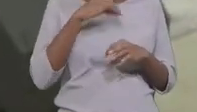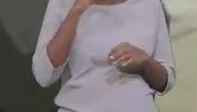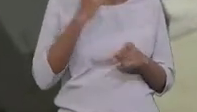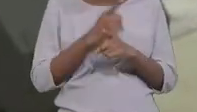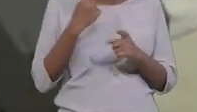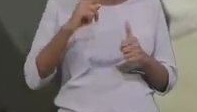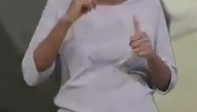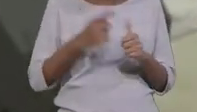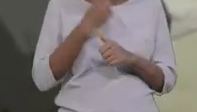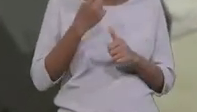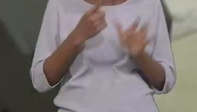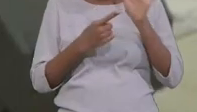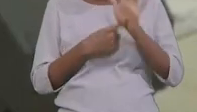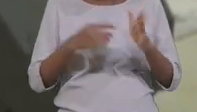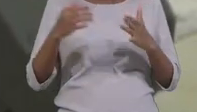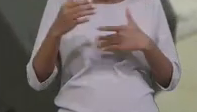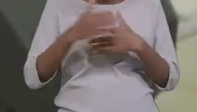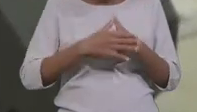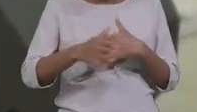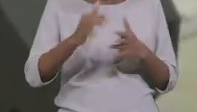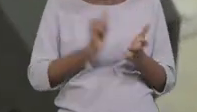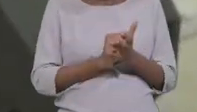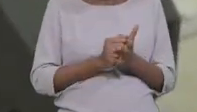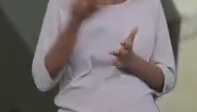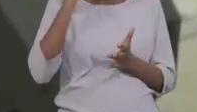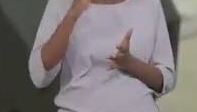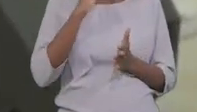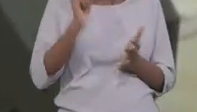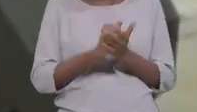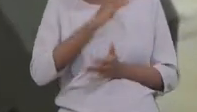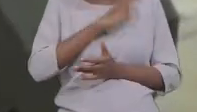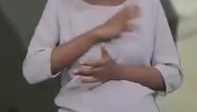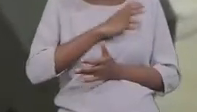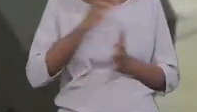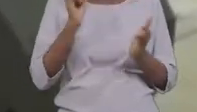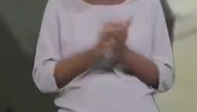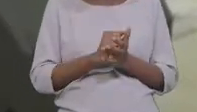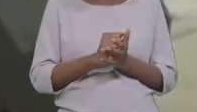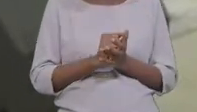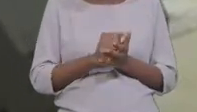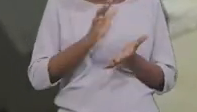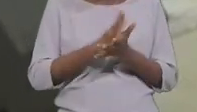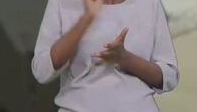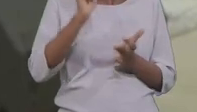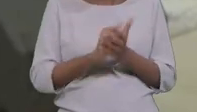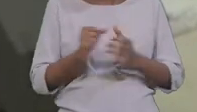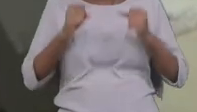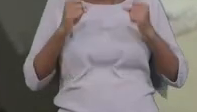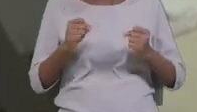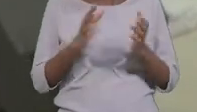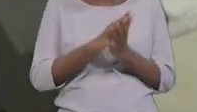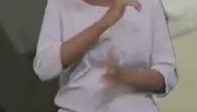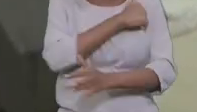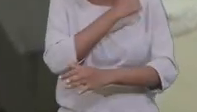langue, c'est l'évidence initiale. Après cela, il doit avoir ce courage, cette conviction, cette